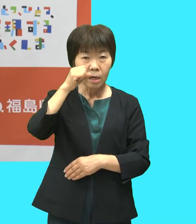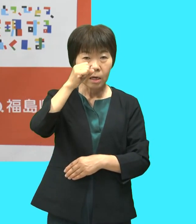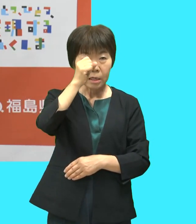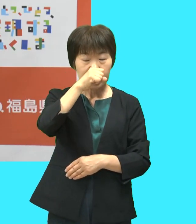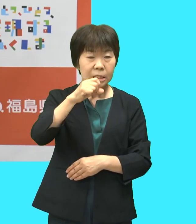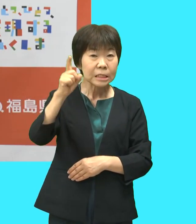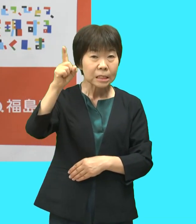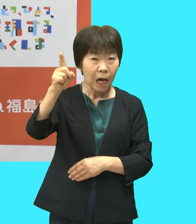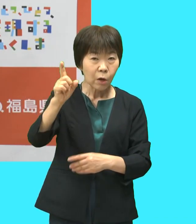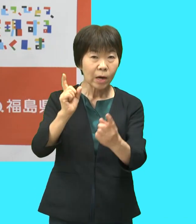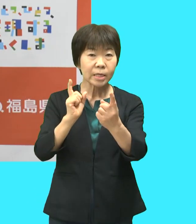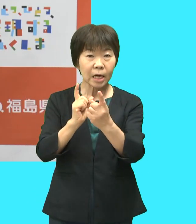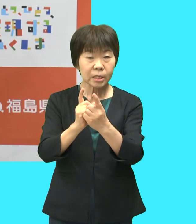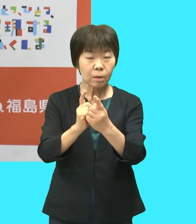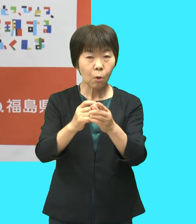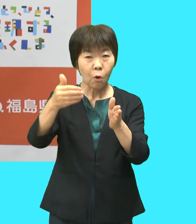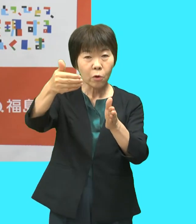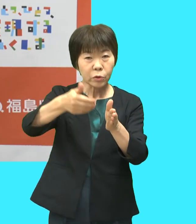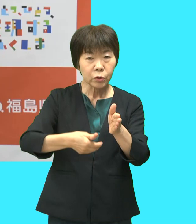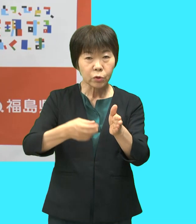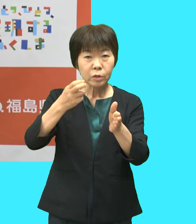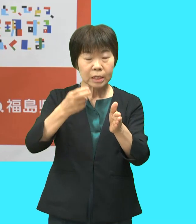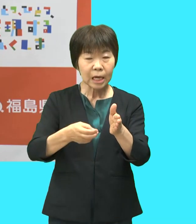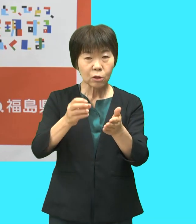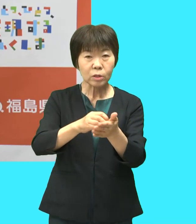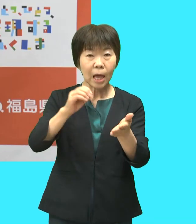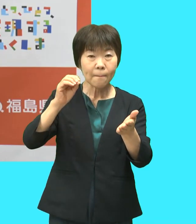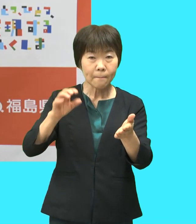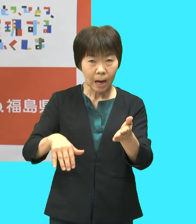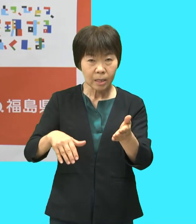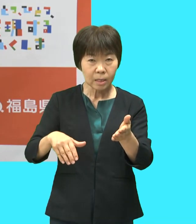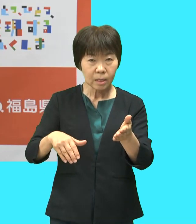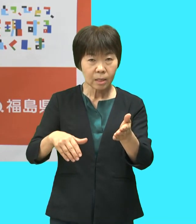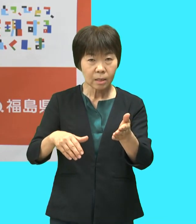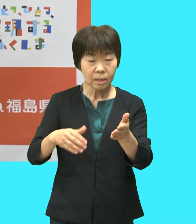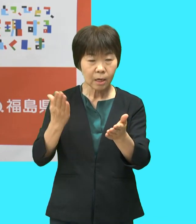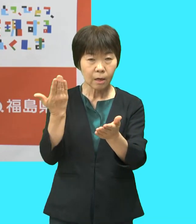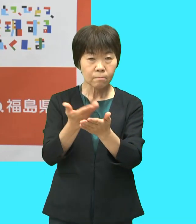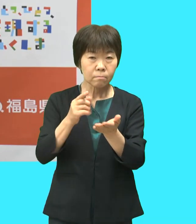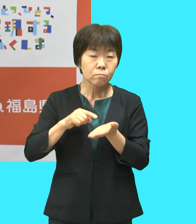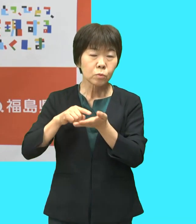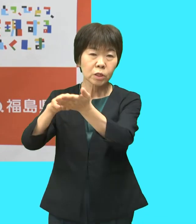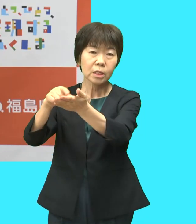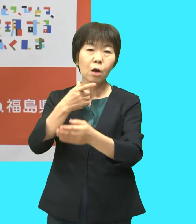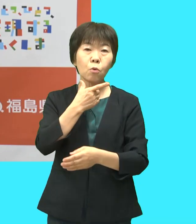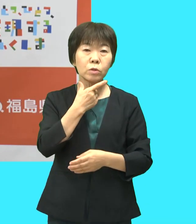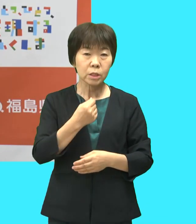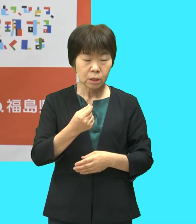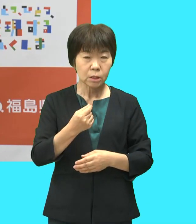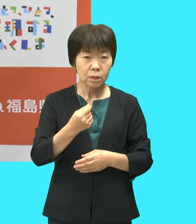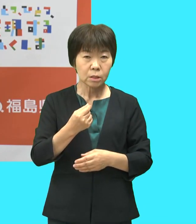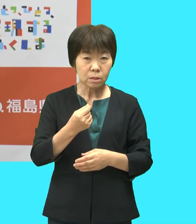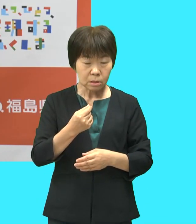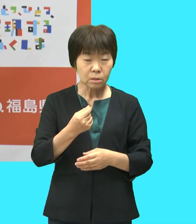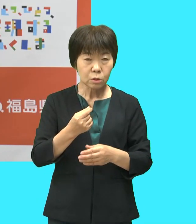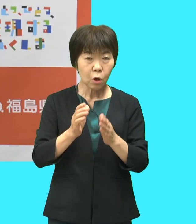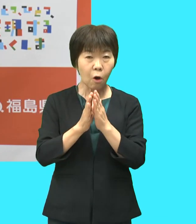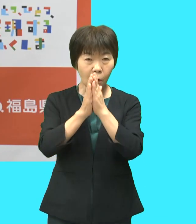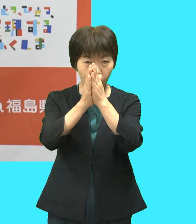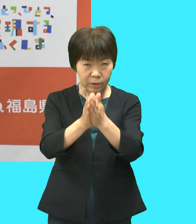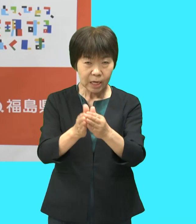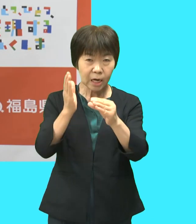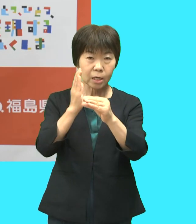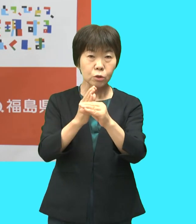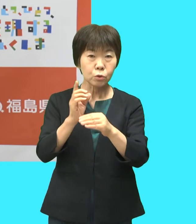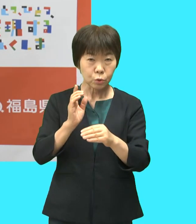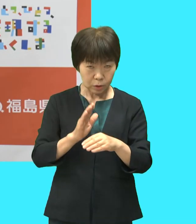湾に対しても輸入規制の撤廃について働きかけていただきたい、 ということを今重ねてお願いをしているところ